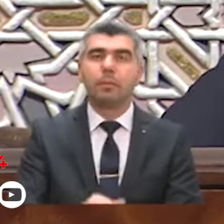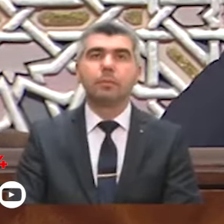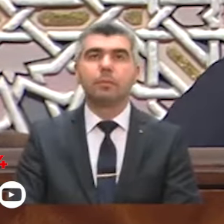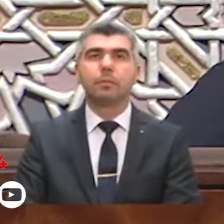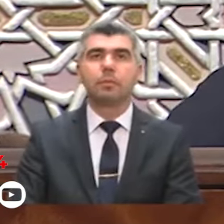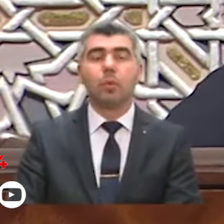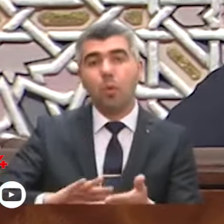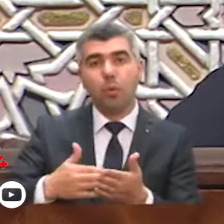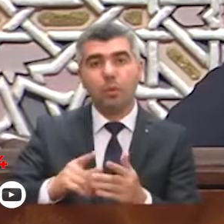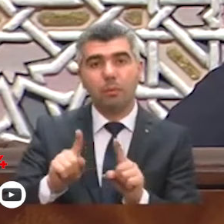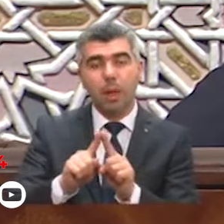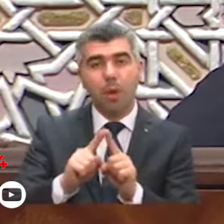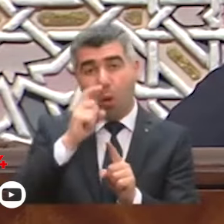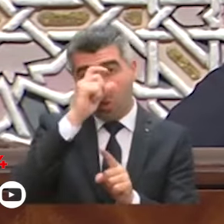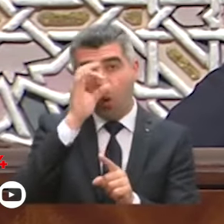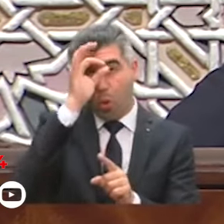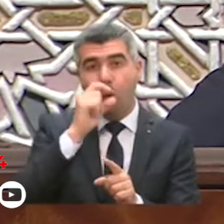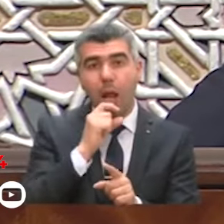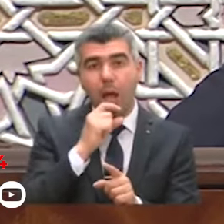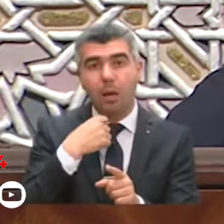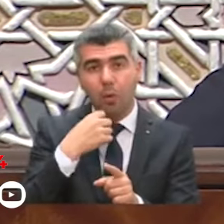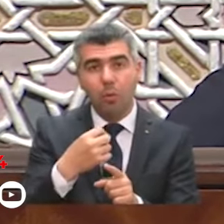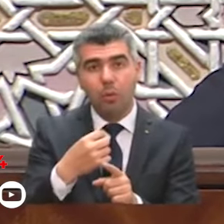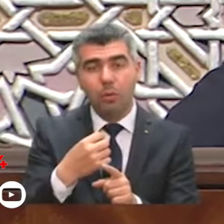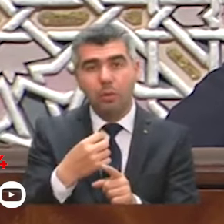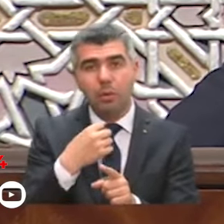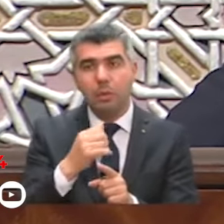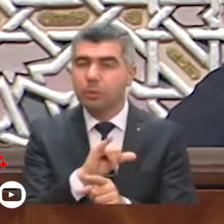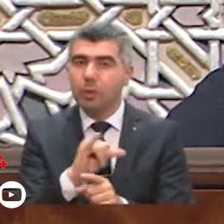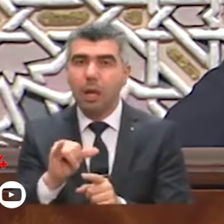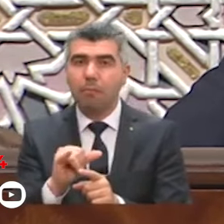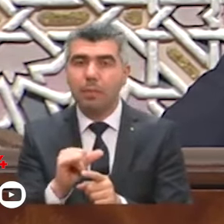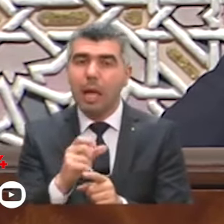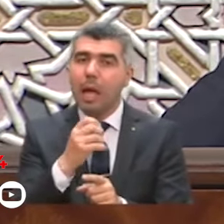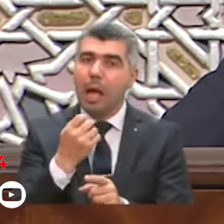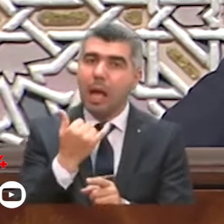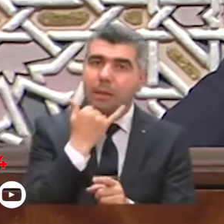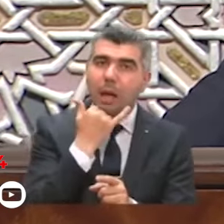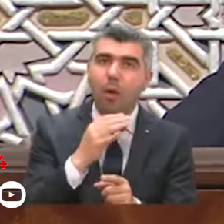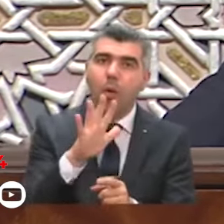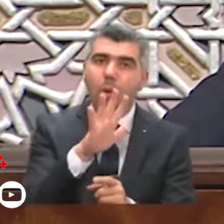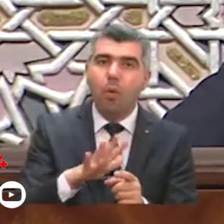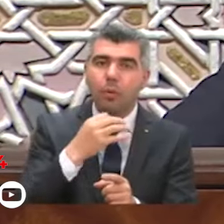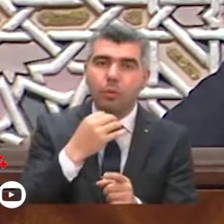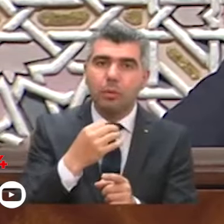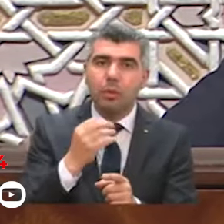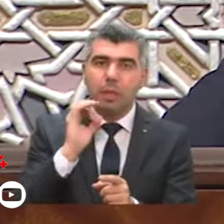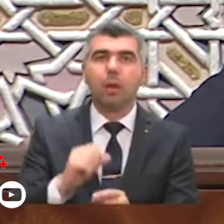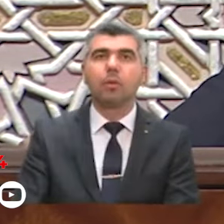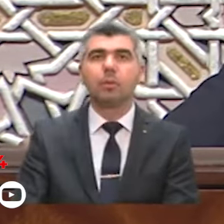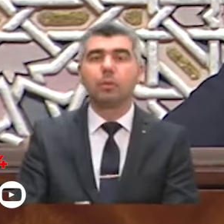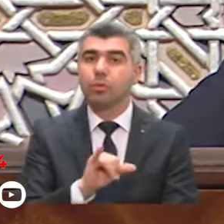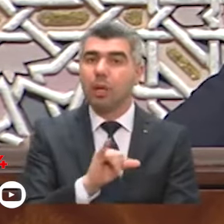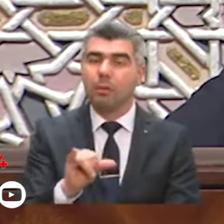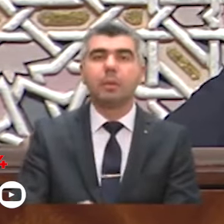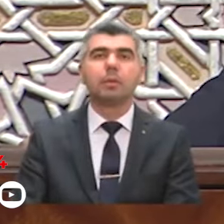كنا كنهضروا بالقران، راه حنا كنقولوا كلام قابل للصواب وقابل للخطا، ونتعلموا نتصنتوا لبعضياتنا، ولا غادي يردوا هاد القبه المقارنه سوقعوا كاد، ما عندناش